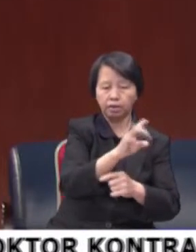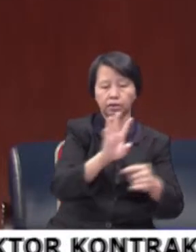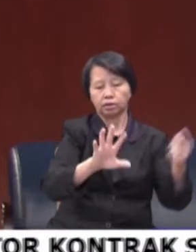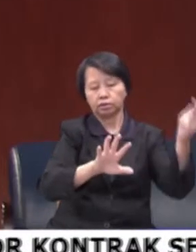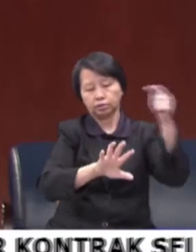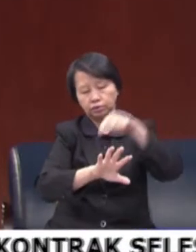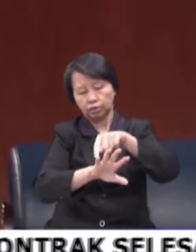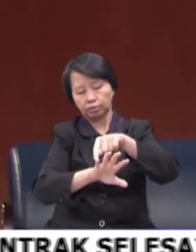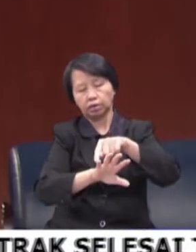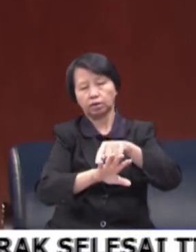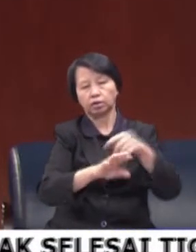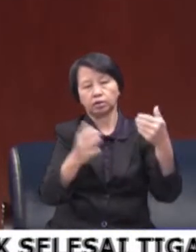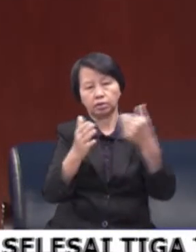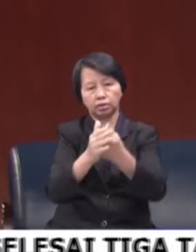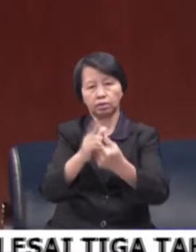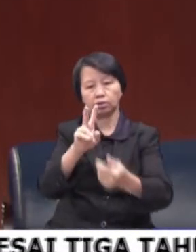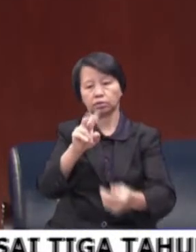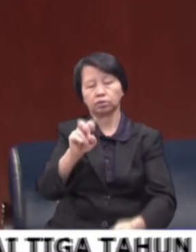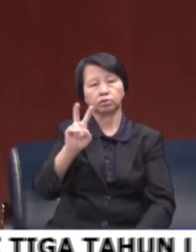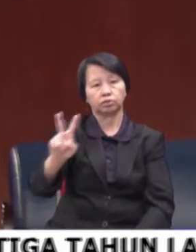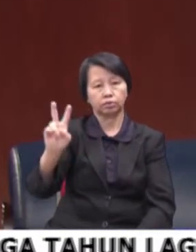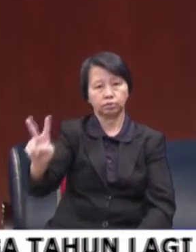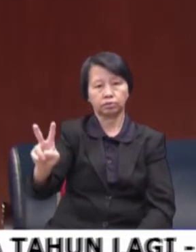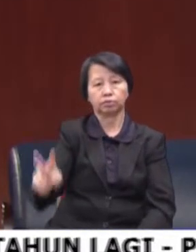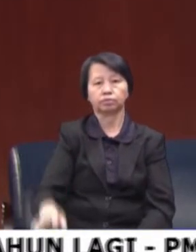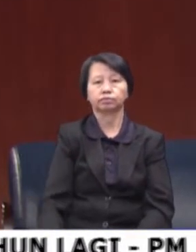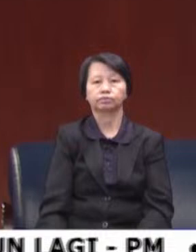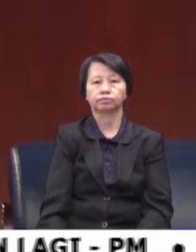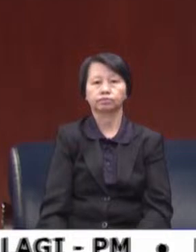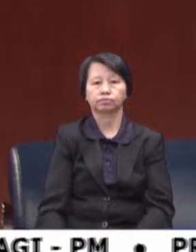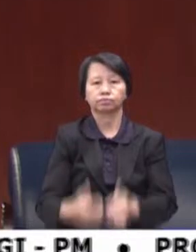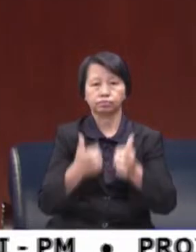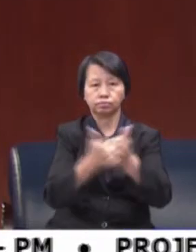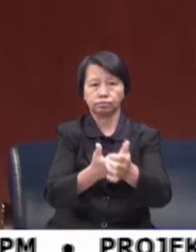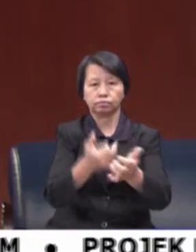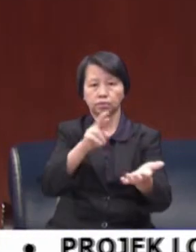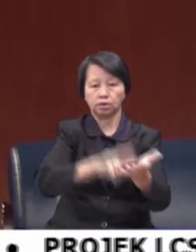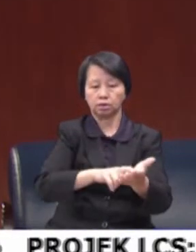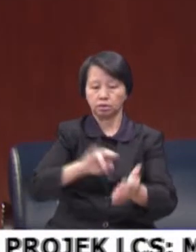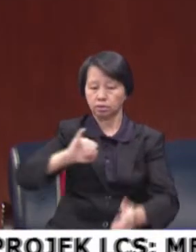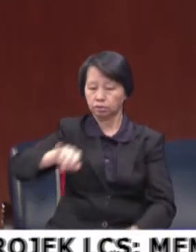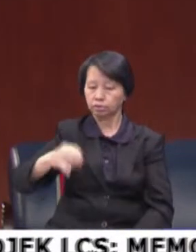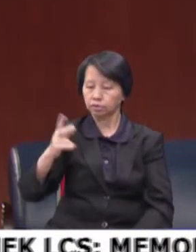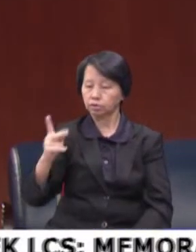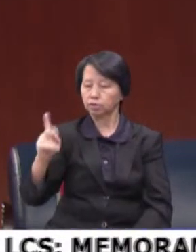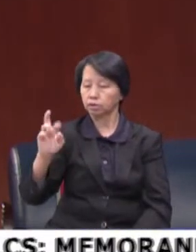2022 untuk malam-malam berdasarkan record kemudian